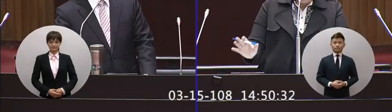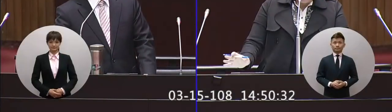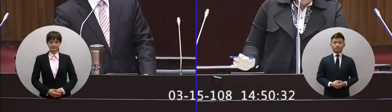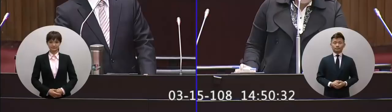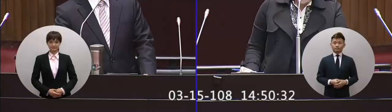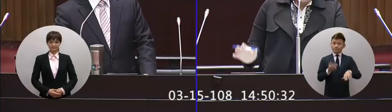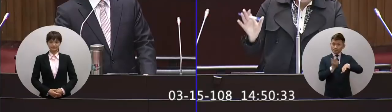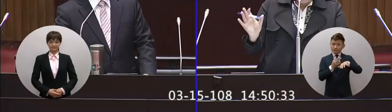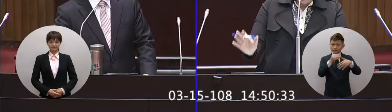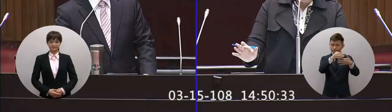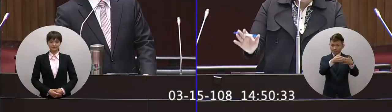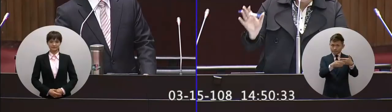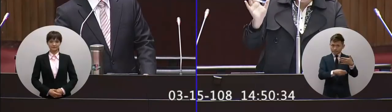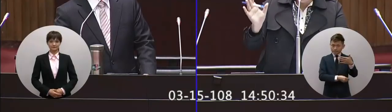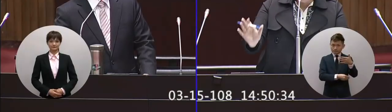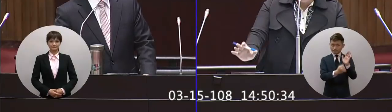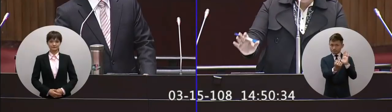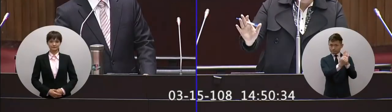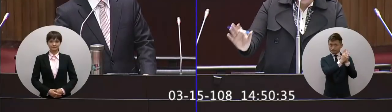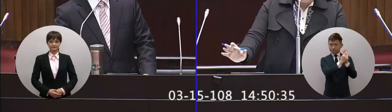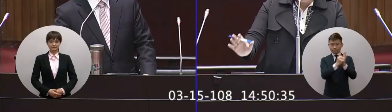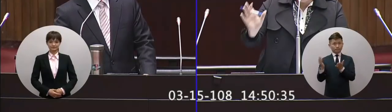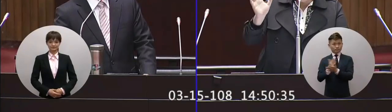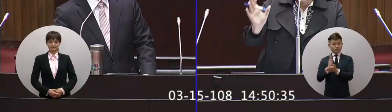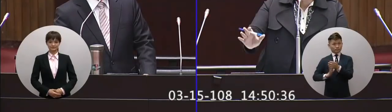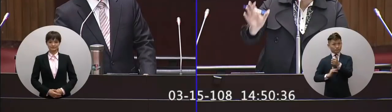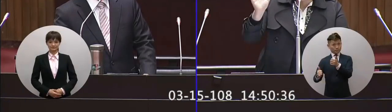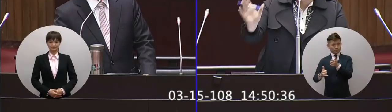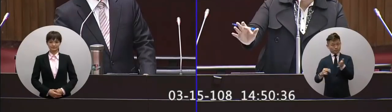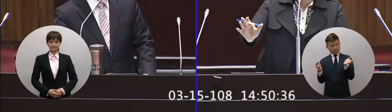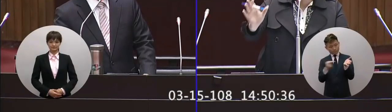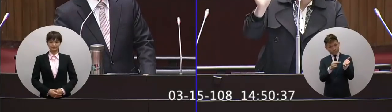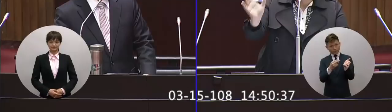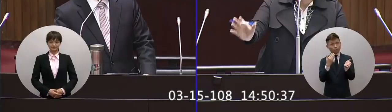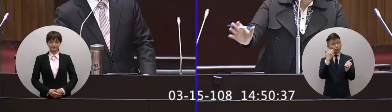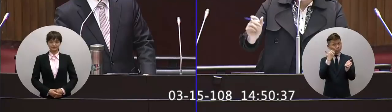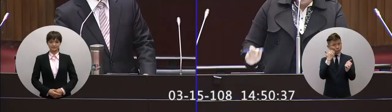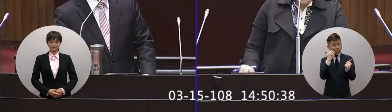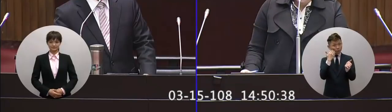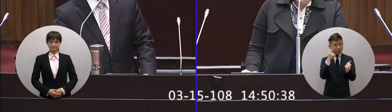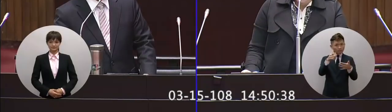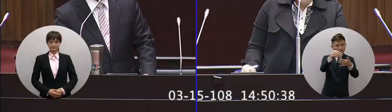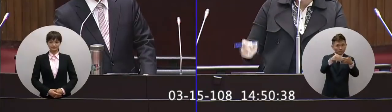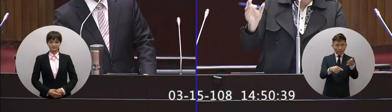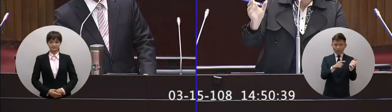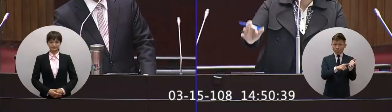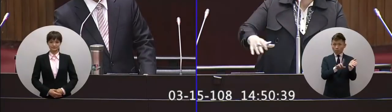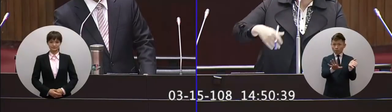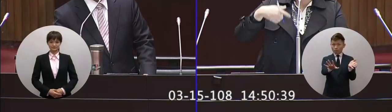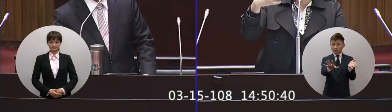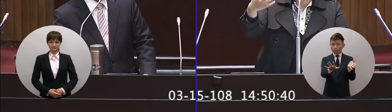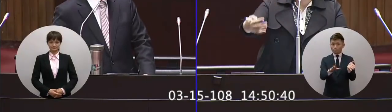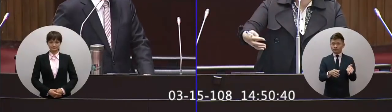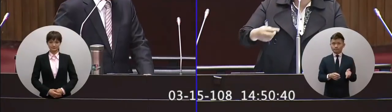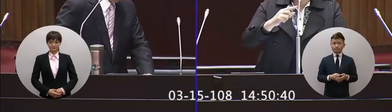它的技术规范告知这个评审委员，如果有里面的规定的时候，